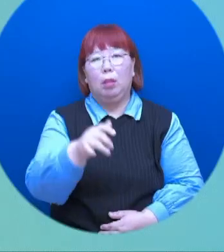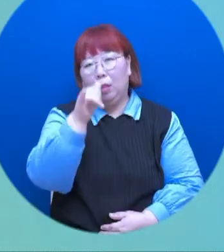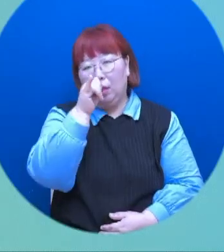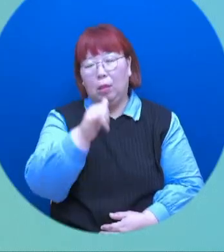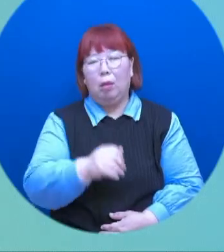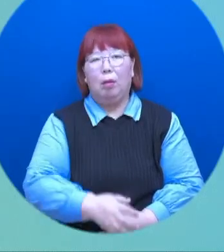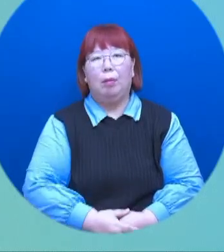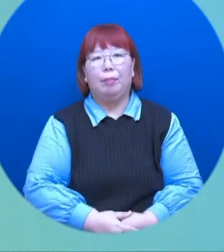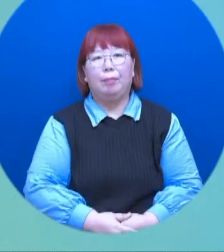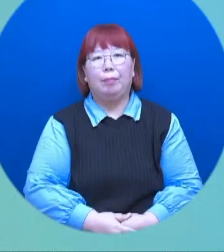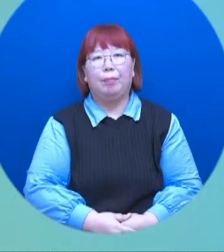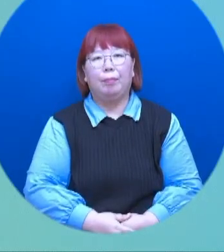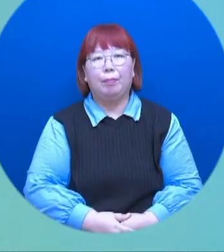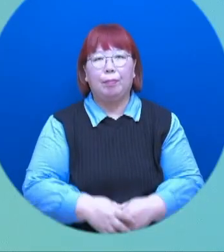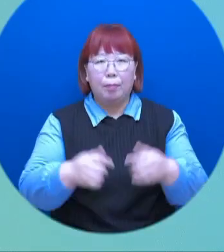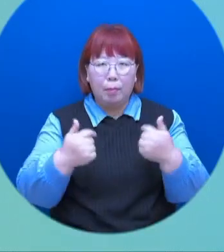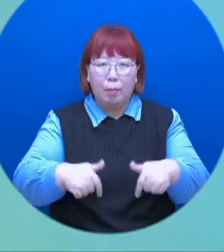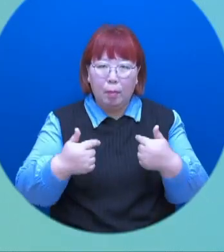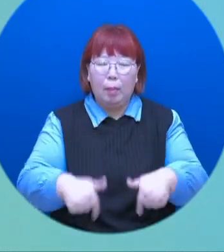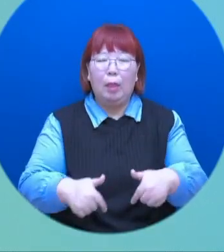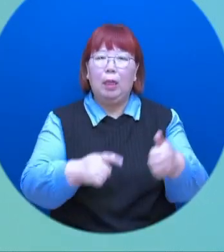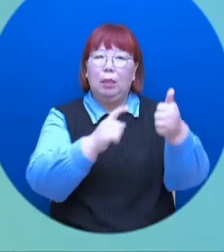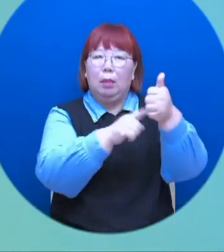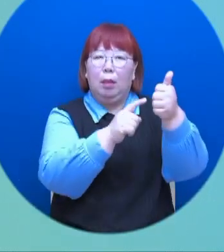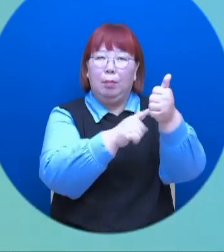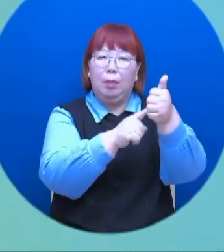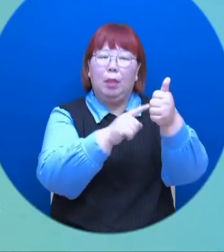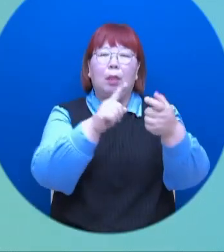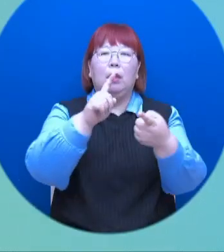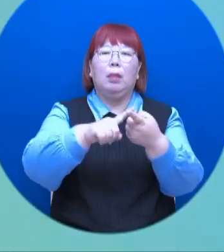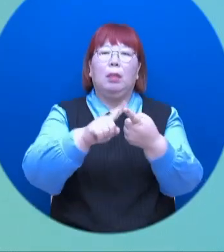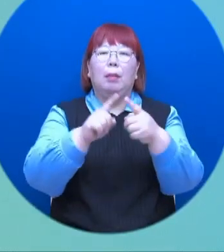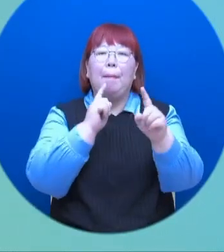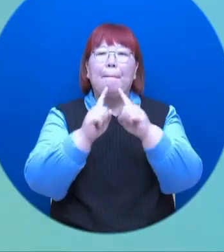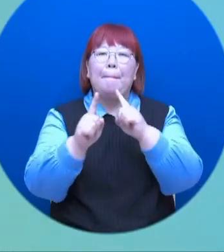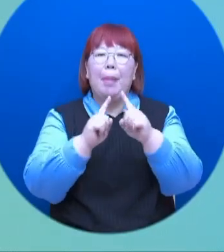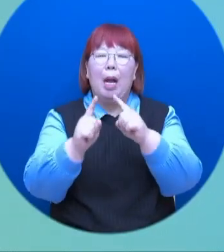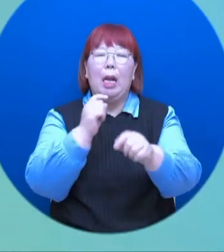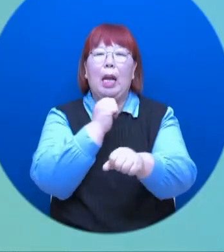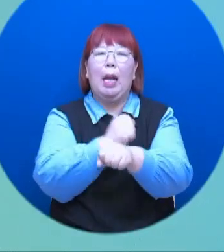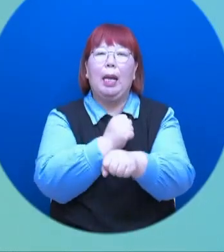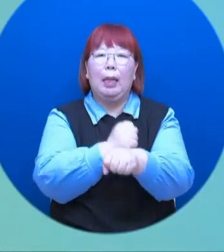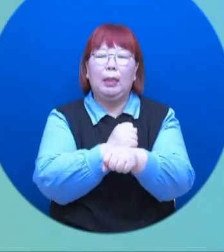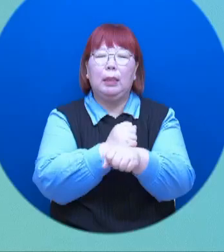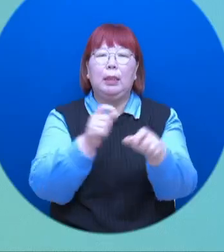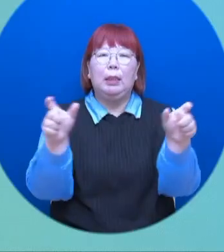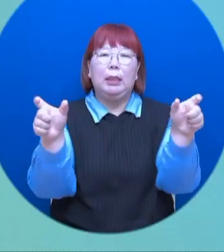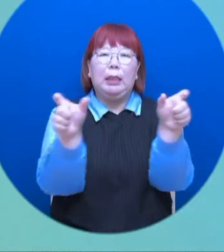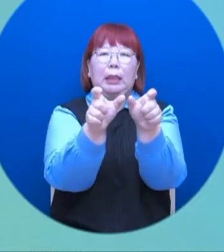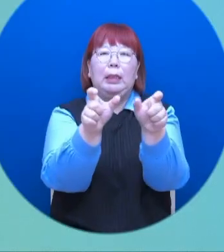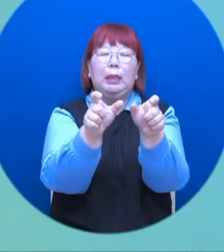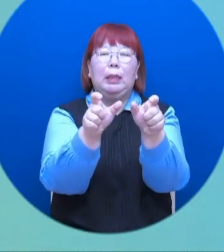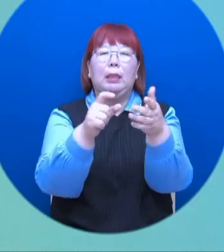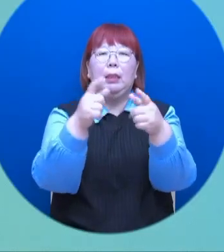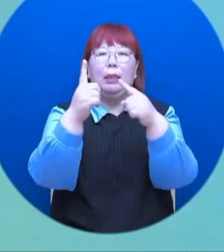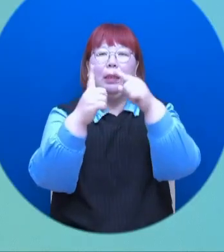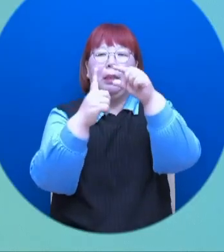늘 갈렙을 말할 때마다 항상 따라오는 전미어가 있어요.